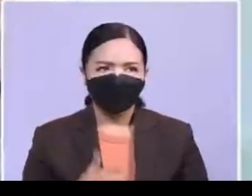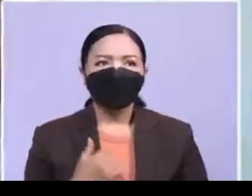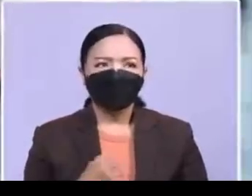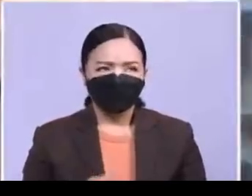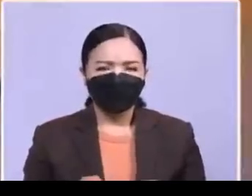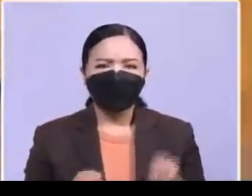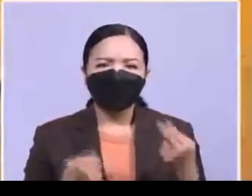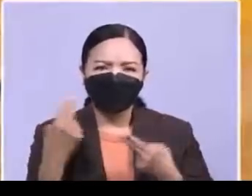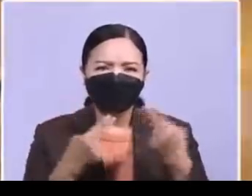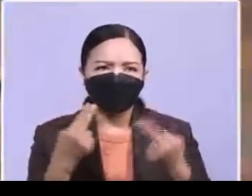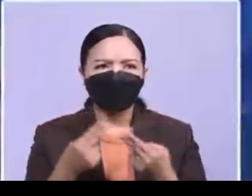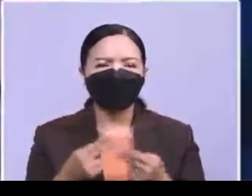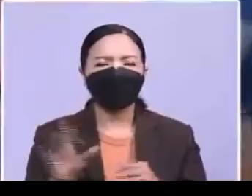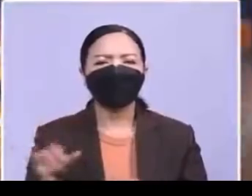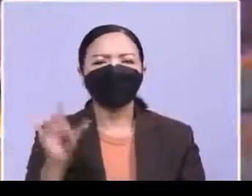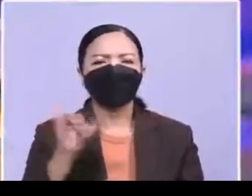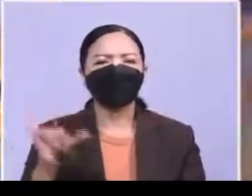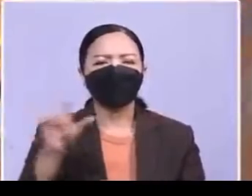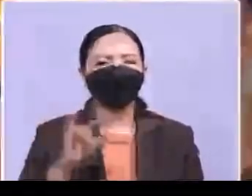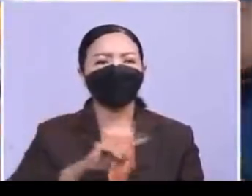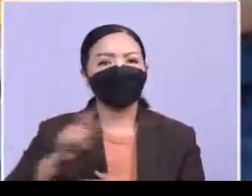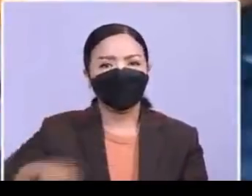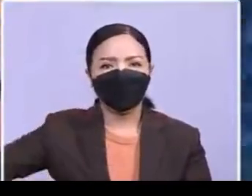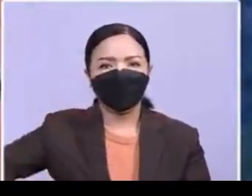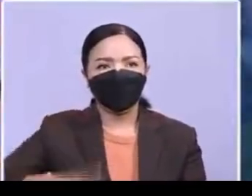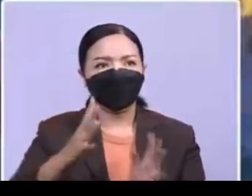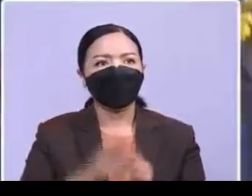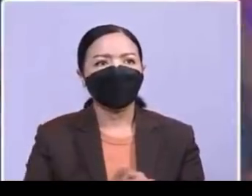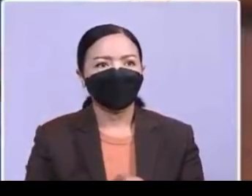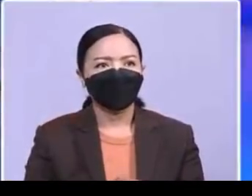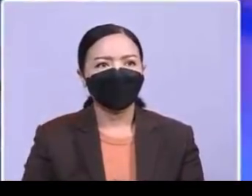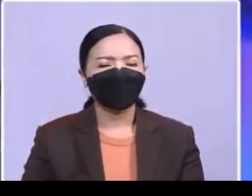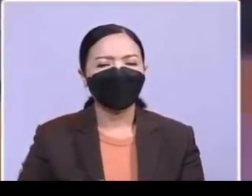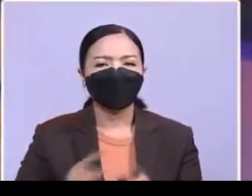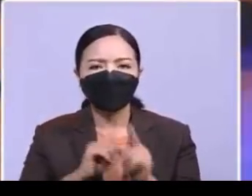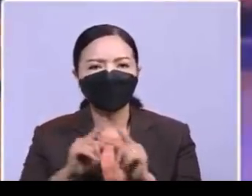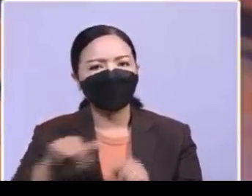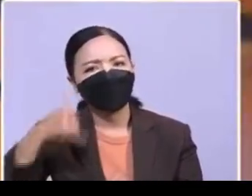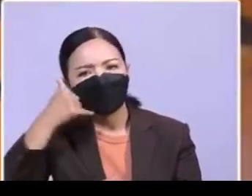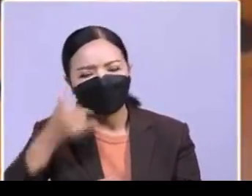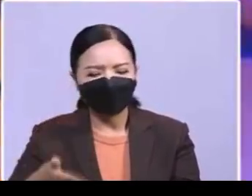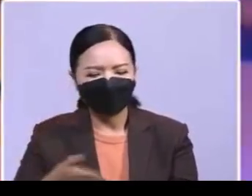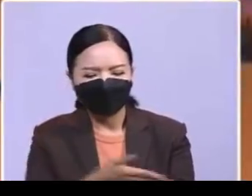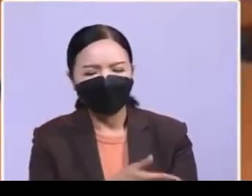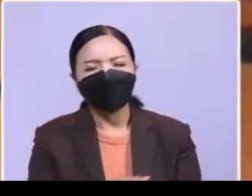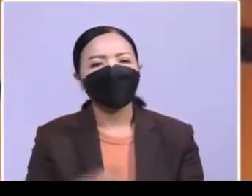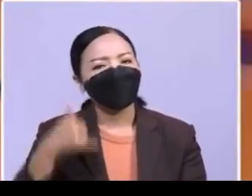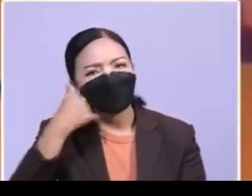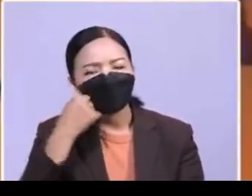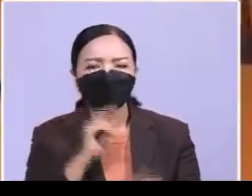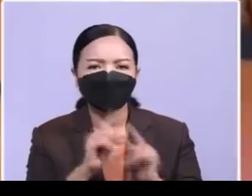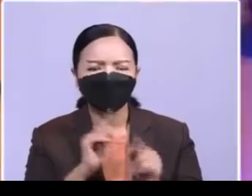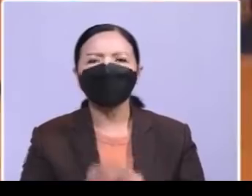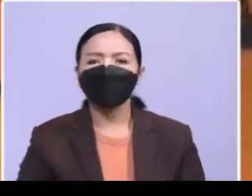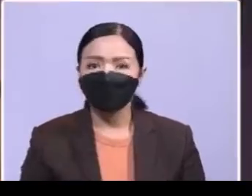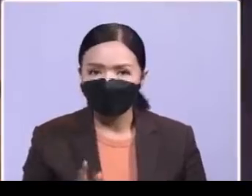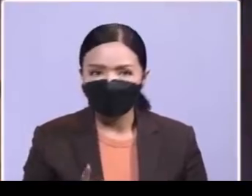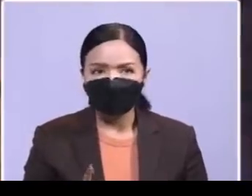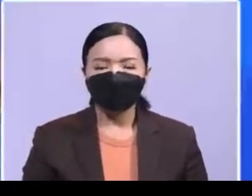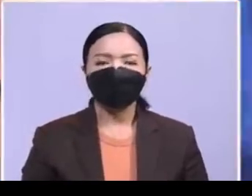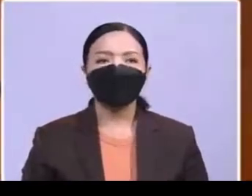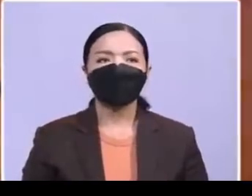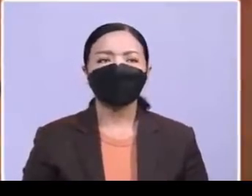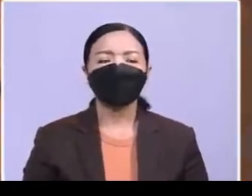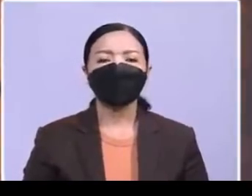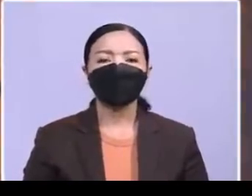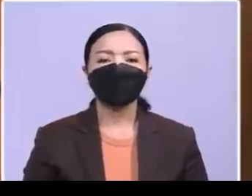าติในช่วงเทศกาลสงกรานต์พอดีก็ได้มีการพูดคุยกันก่อนที่จะเดินทางไปถึงที่บ้านหลังนี้เนี่ยฮะเขาก็บอกว่าคือญาติ